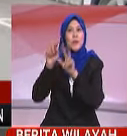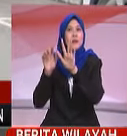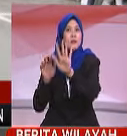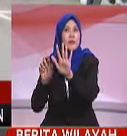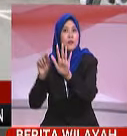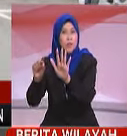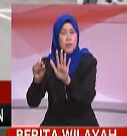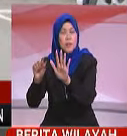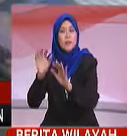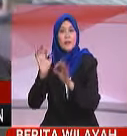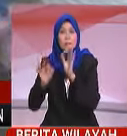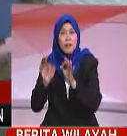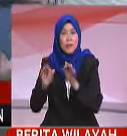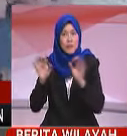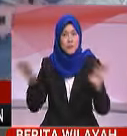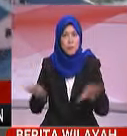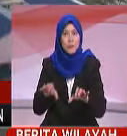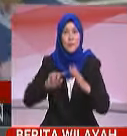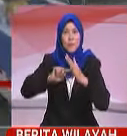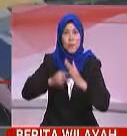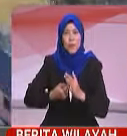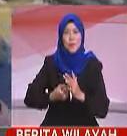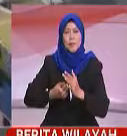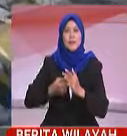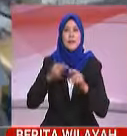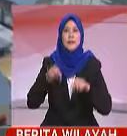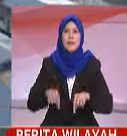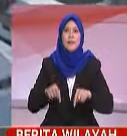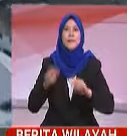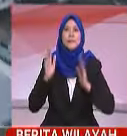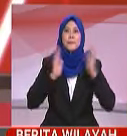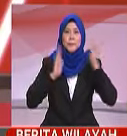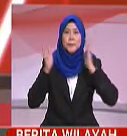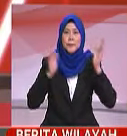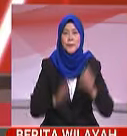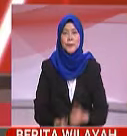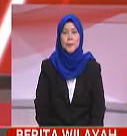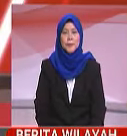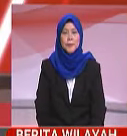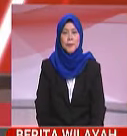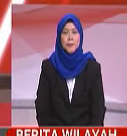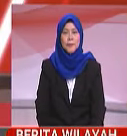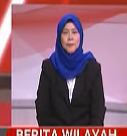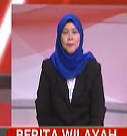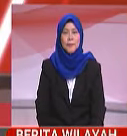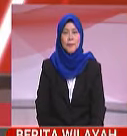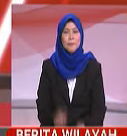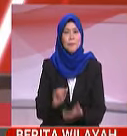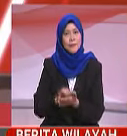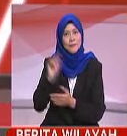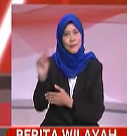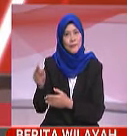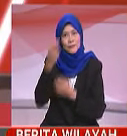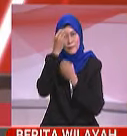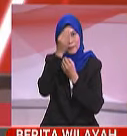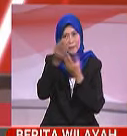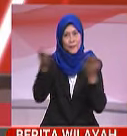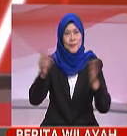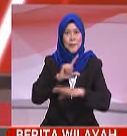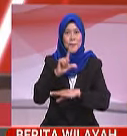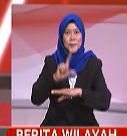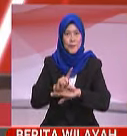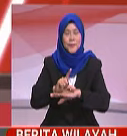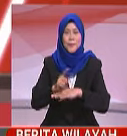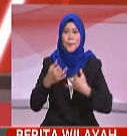5g apabila ia dilaksanakan di negara ini dengan itu sekian paparan berita wilayah